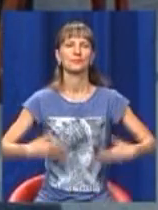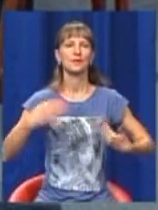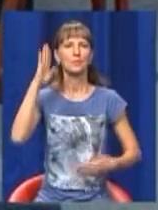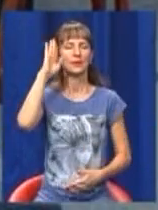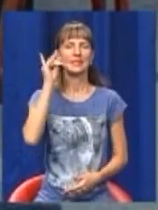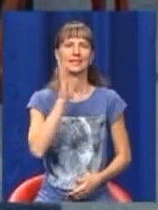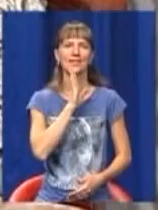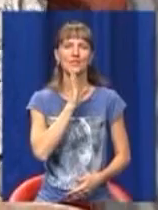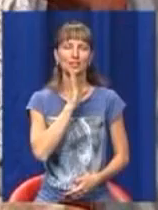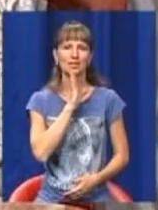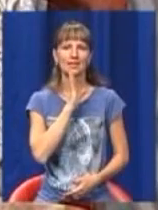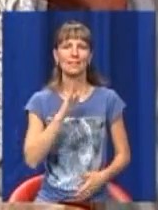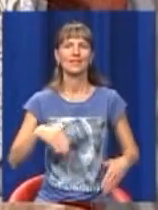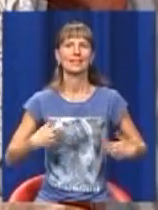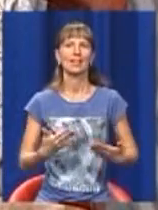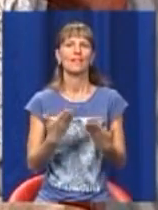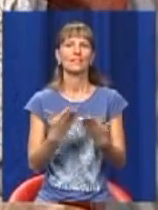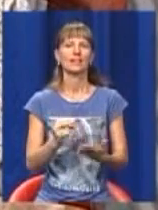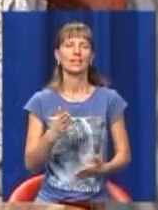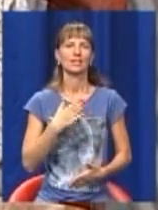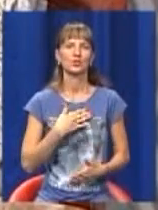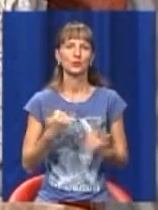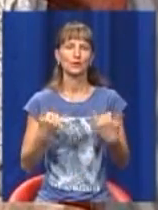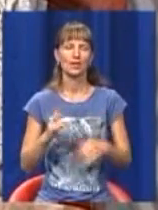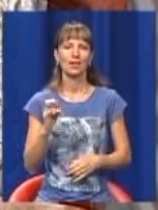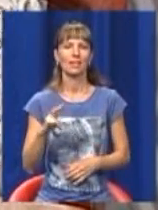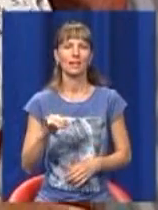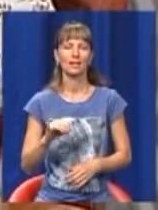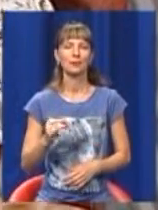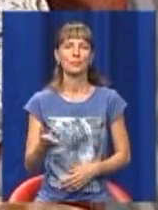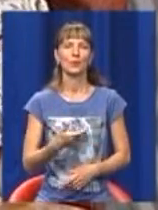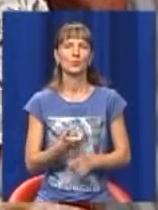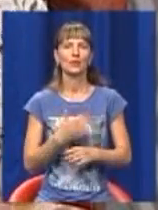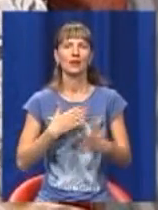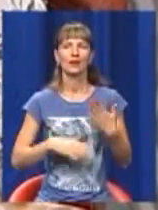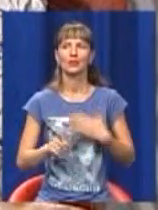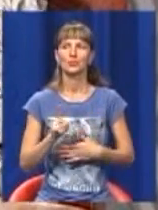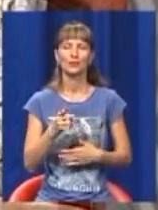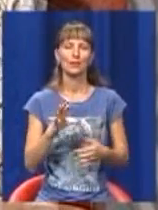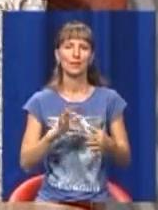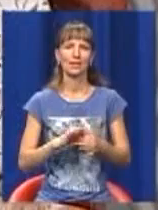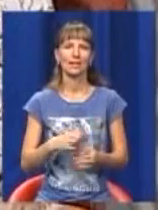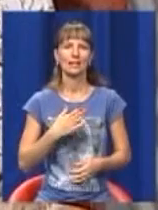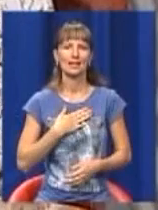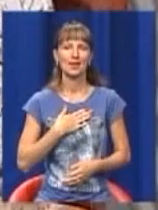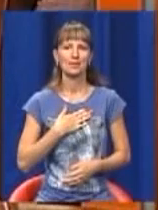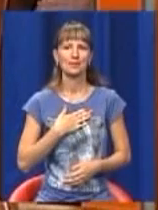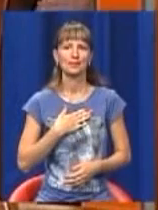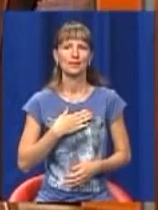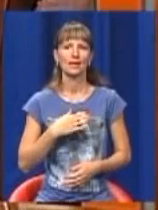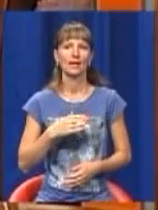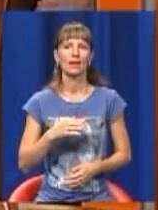Привіт, хлопчаки та дівчатка! Вітаємо вас на нашому чудесному каналі. І ми дуже раді, що ви приєдналися до нас. Велекс, ми